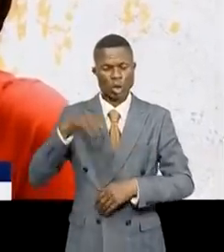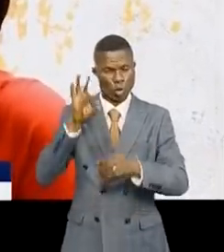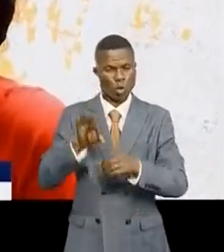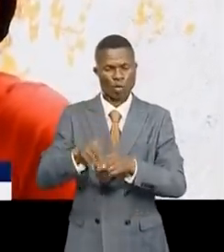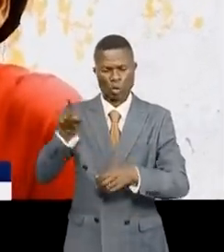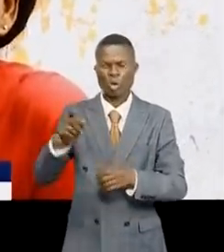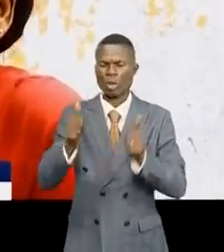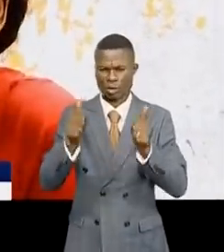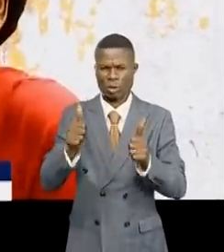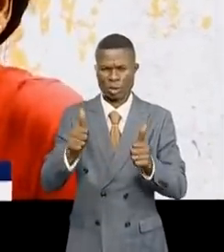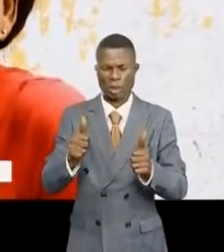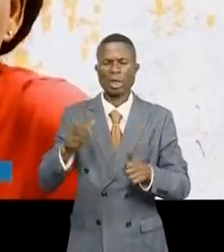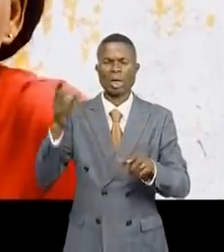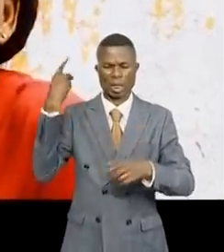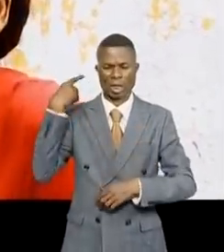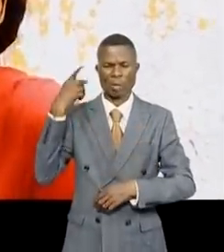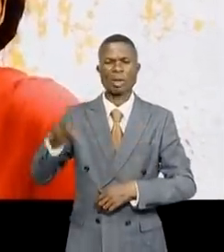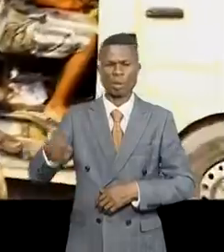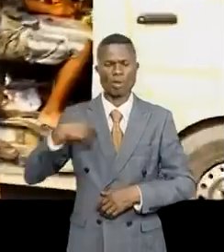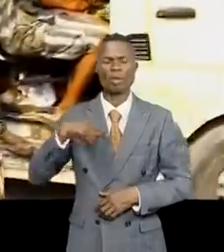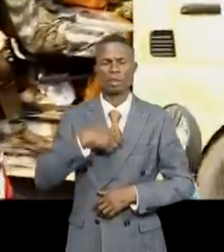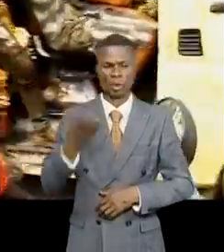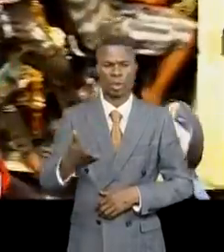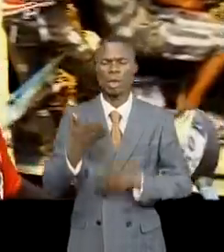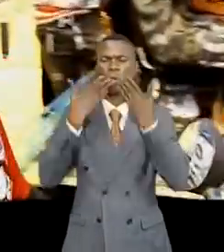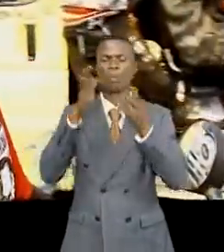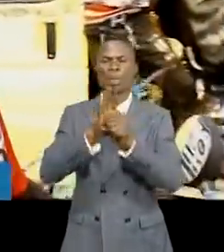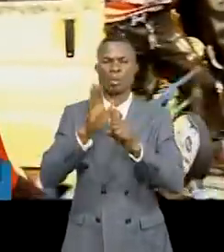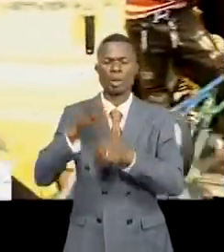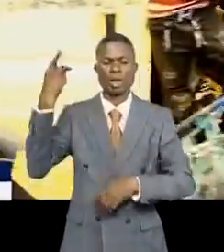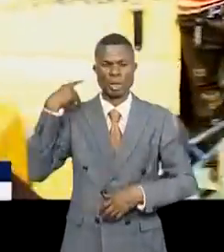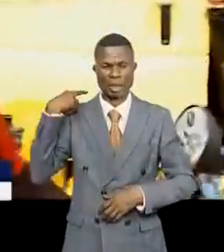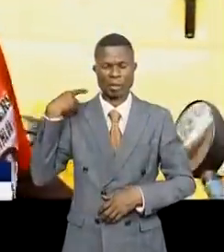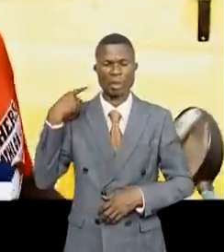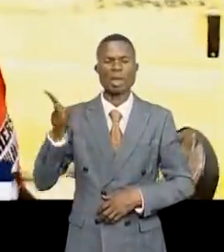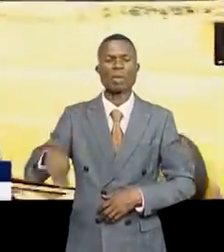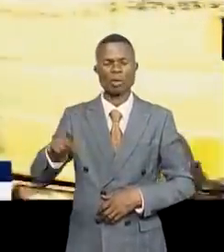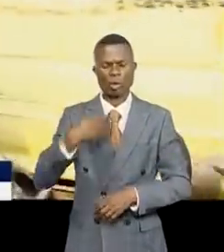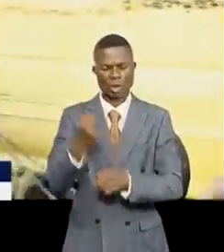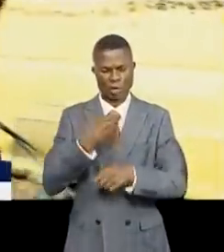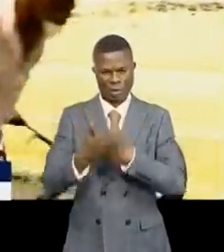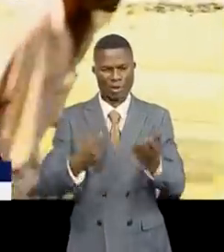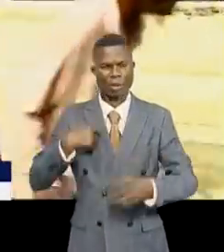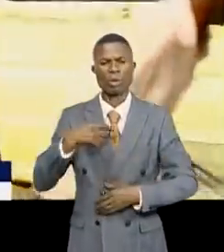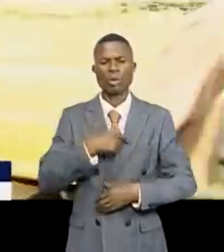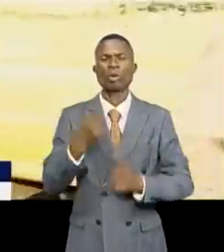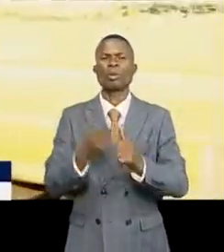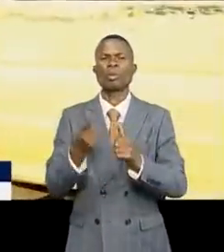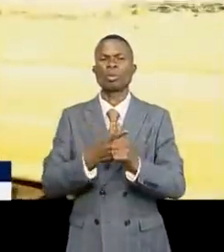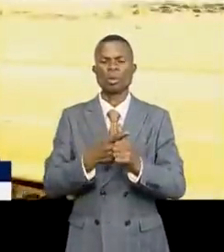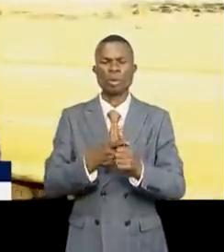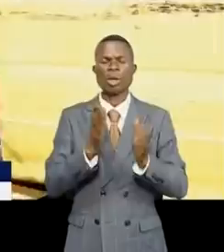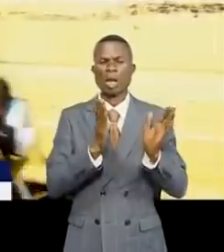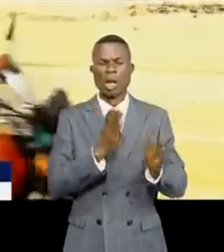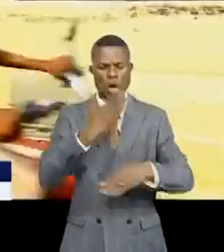élu comme notre député provincial. Je remercie l'honorable Edi Ieli pour tout ce qu'il fait pour nous, surtout pour avoir arrangé